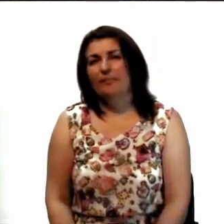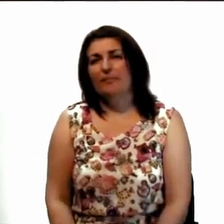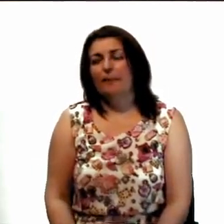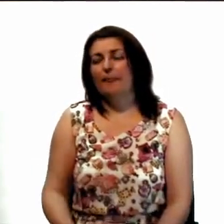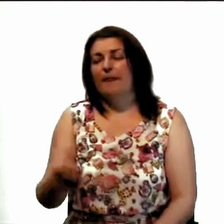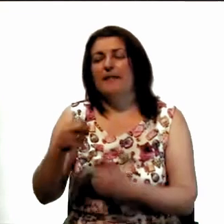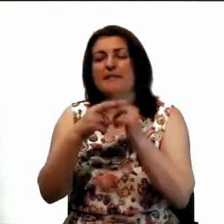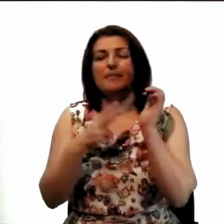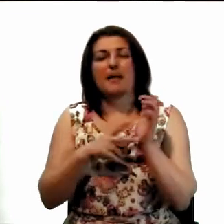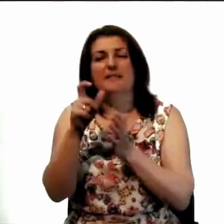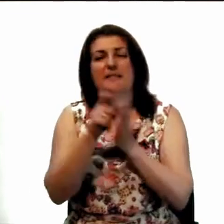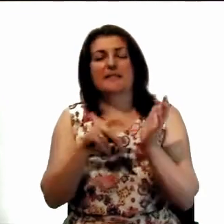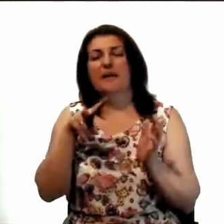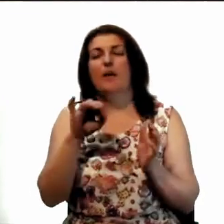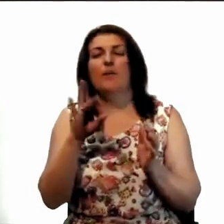17 стих, Луки 15,